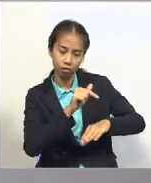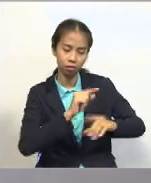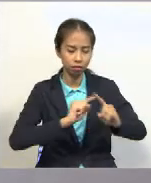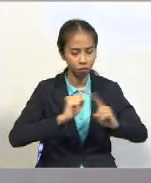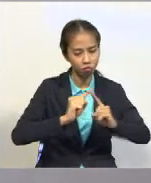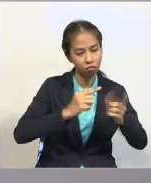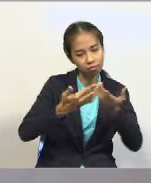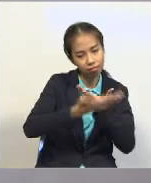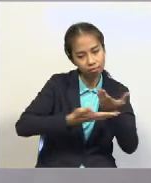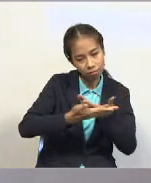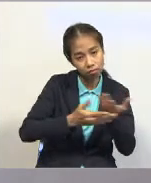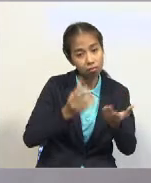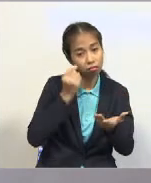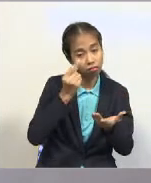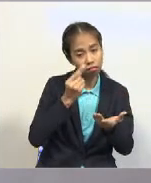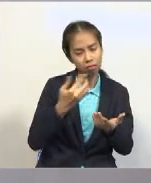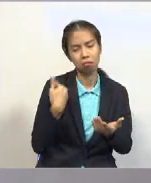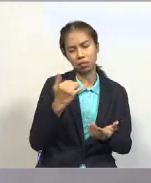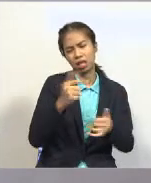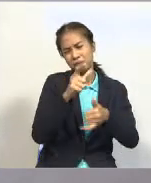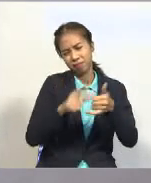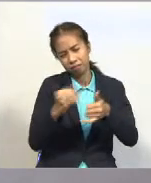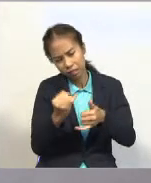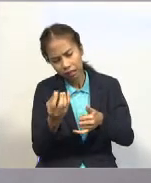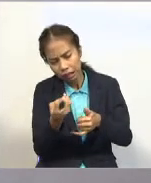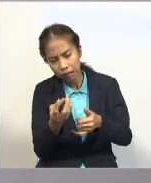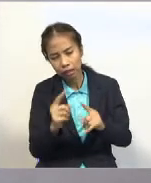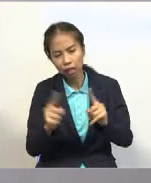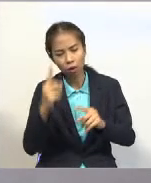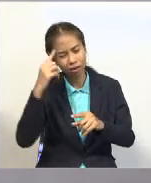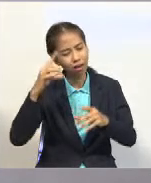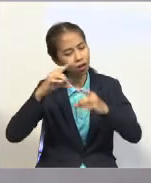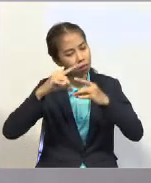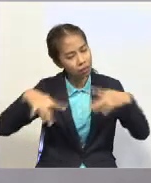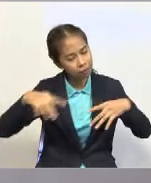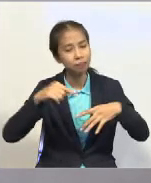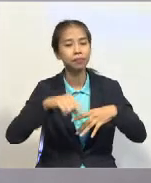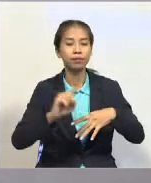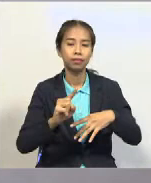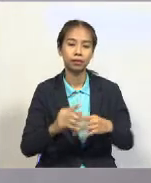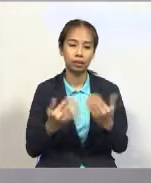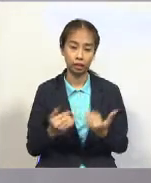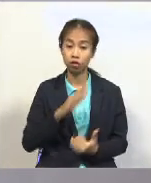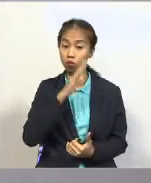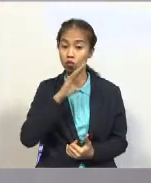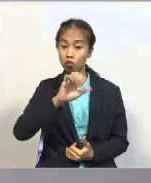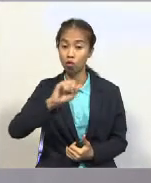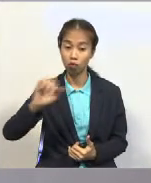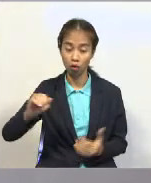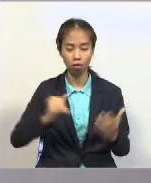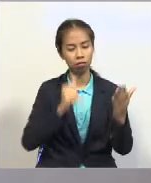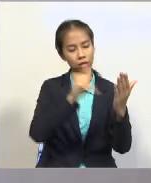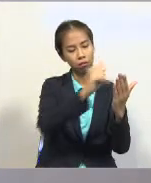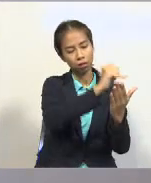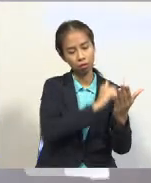ใจอาจจะหลุดอะไรไปบ้างบางอย่างนะด้วยความเข้าใจไม่ถูกต้องนะการสสจะไปที่ไหนก็ตามถ้าตัวเองคิดว่